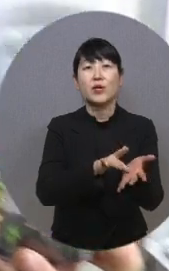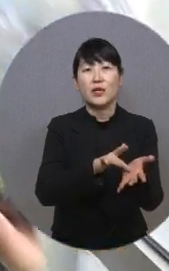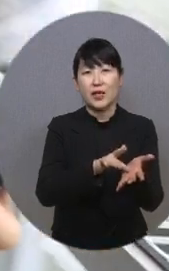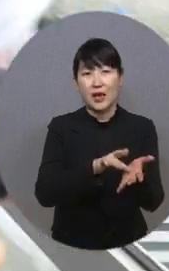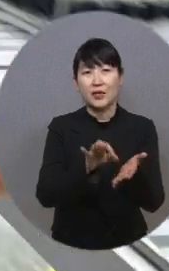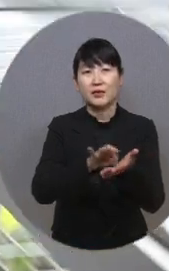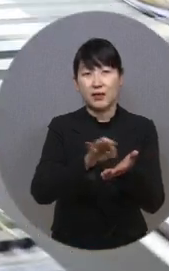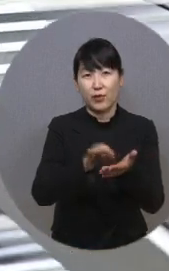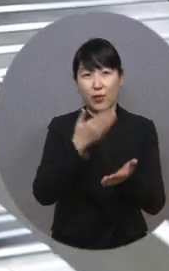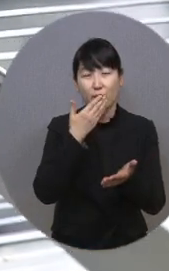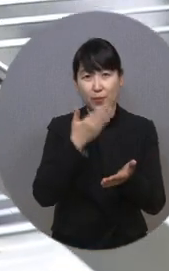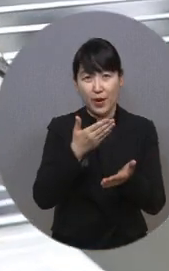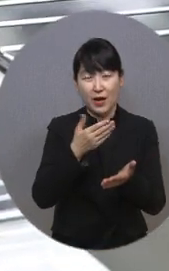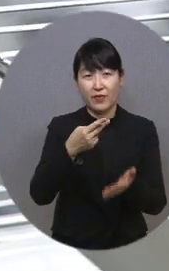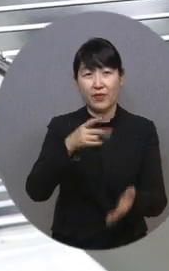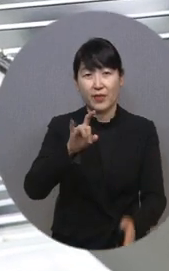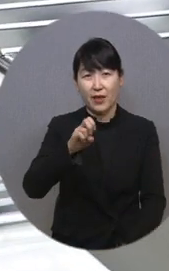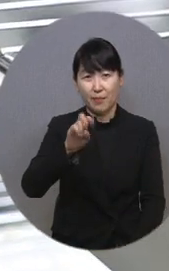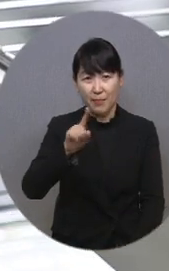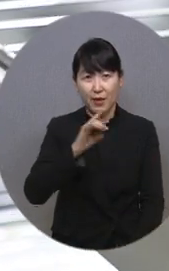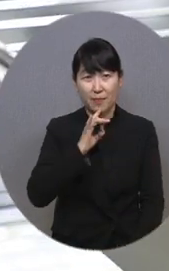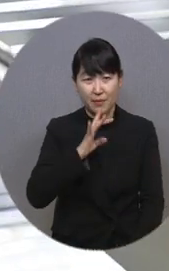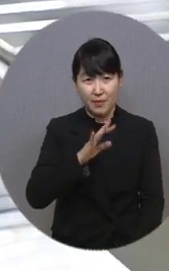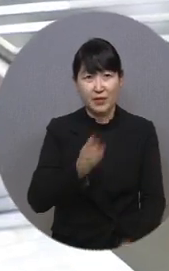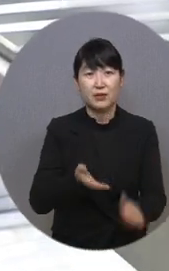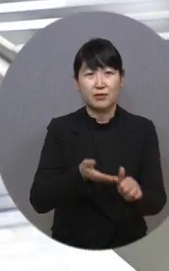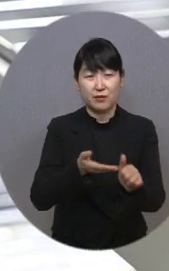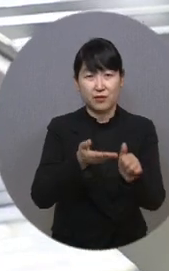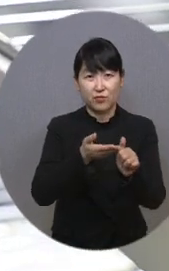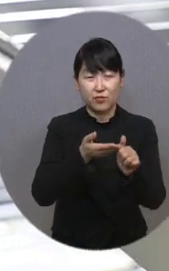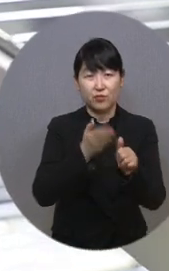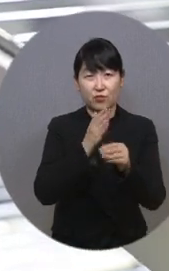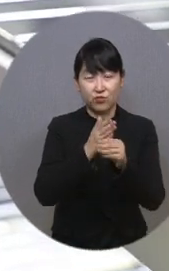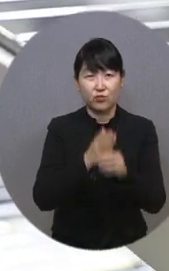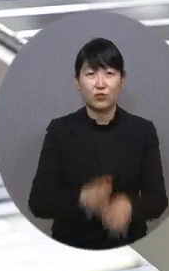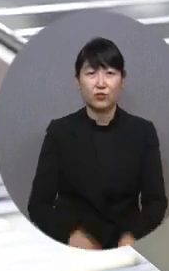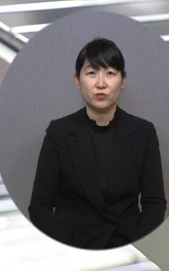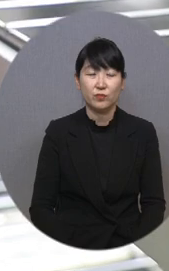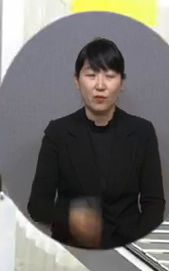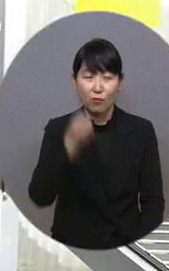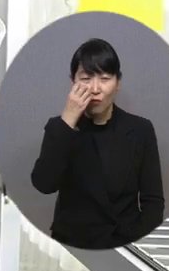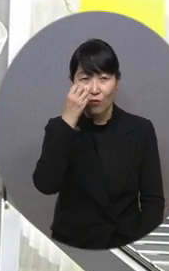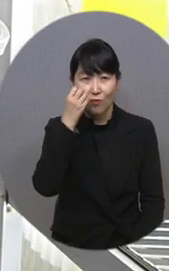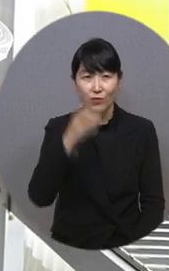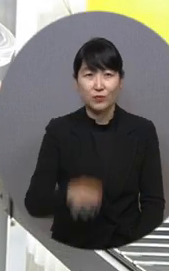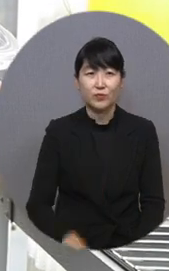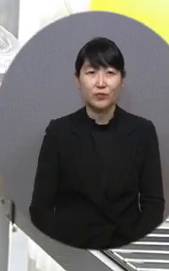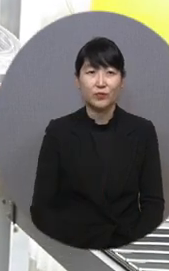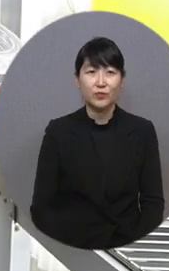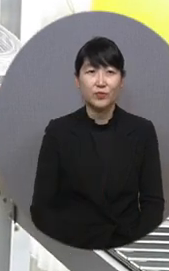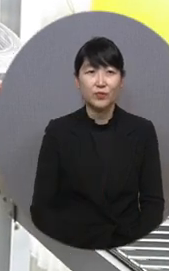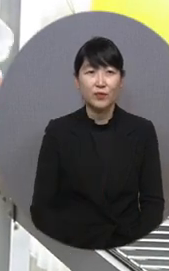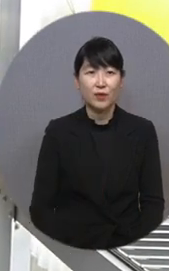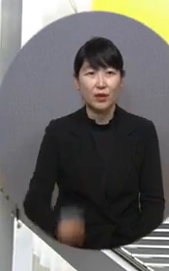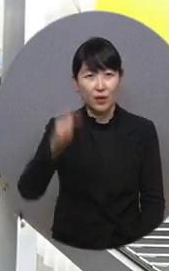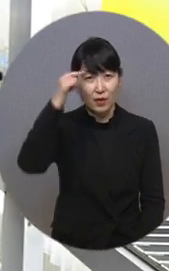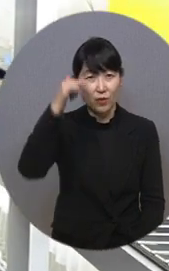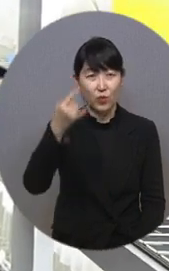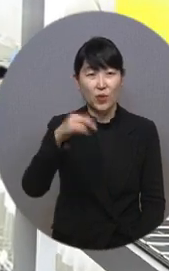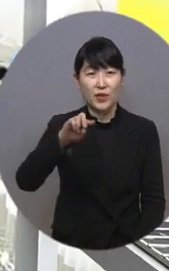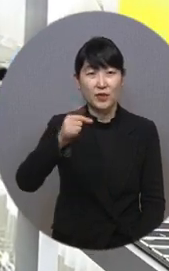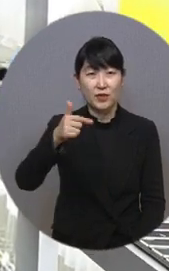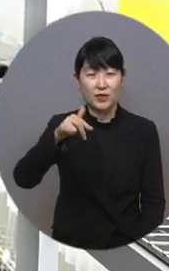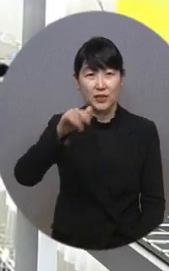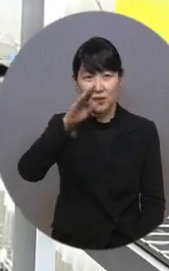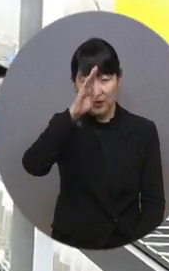수 있는 그 대마만 여기서 증식해서 복제를 하고 있는 모습입니다. 아, 신기하네요. 네, 희귀 질환인 뇌전증이나 다발성